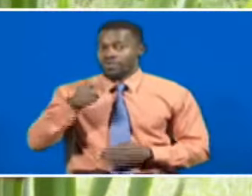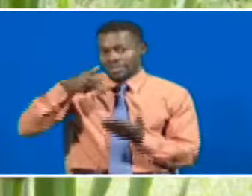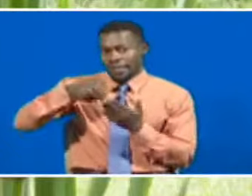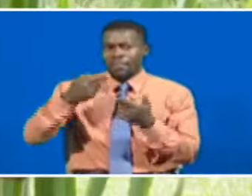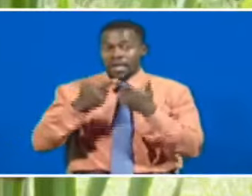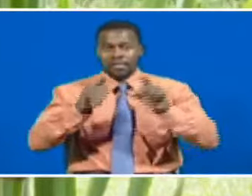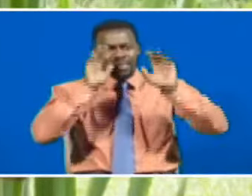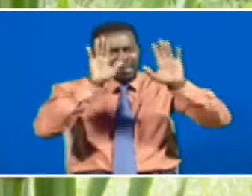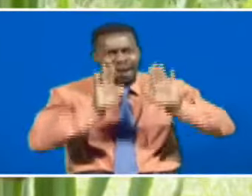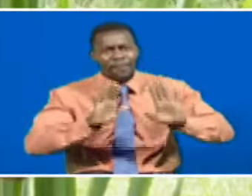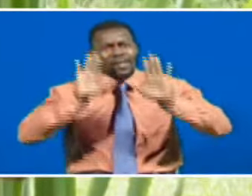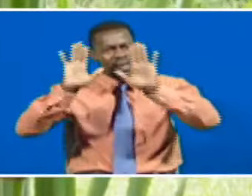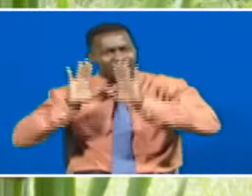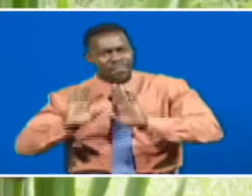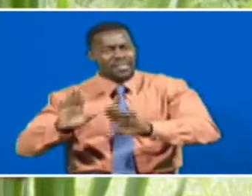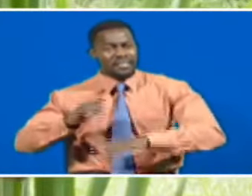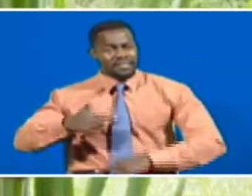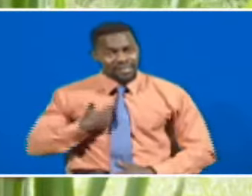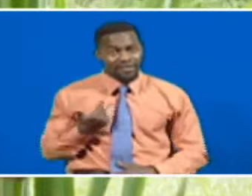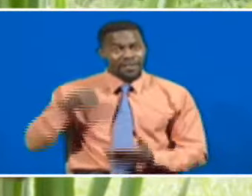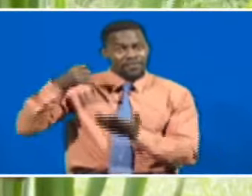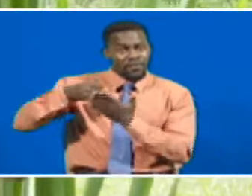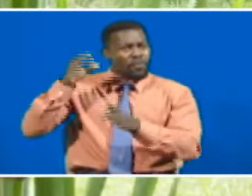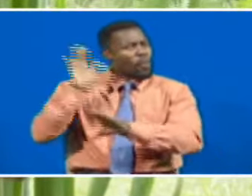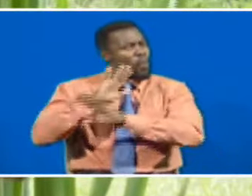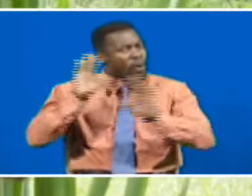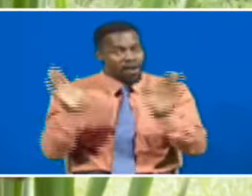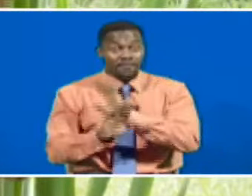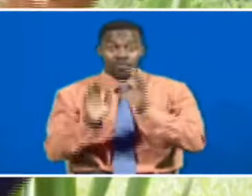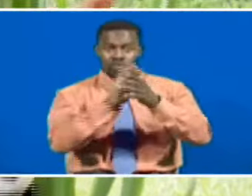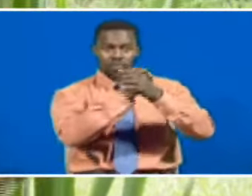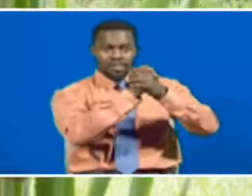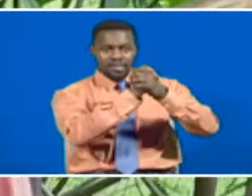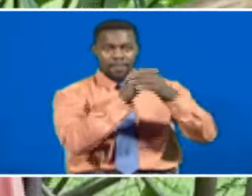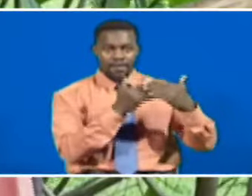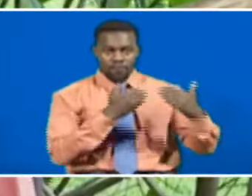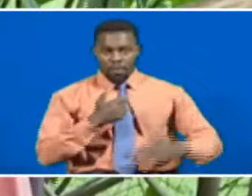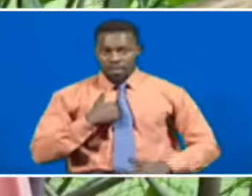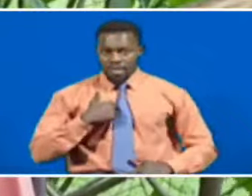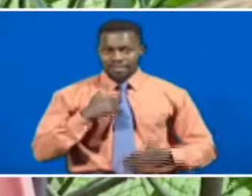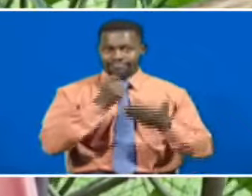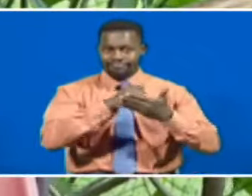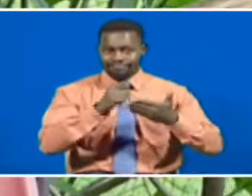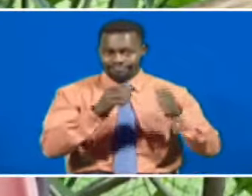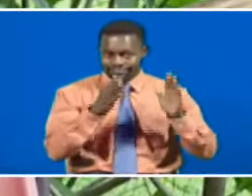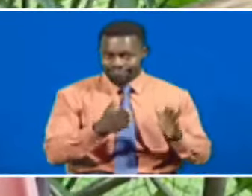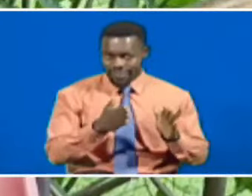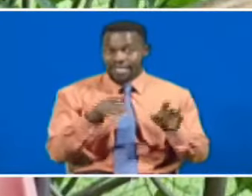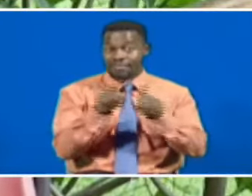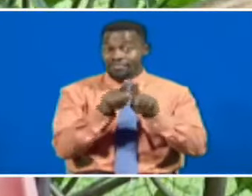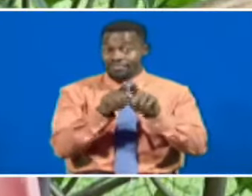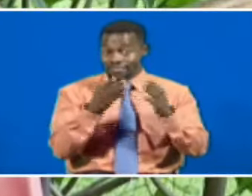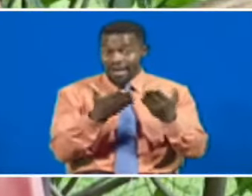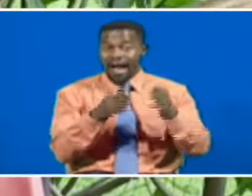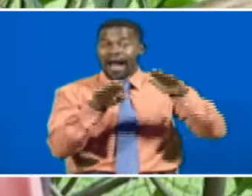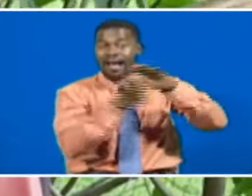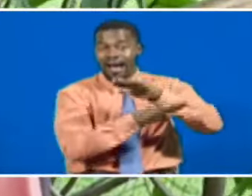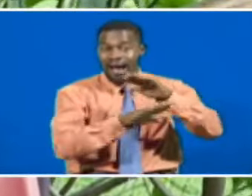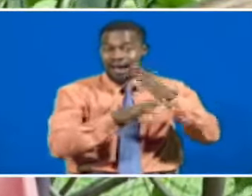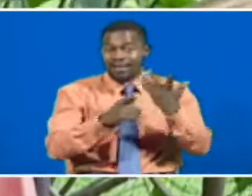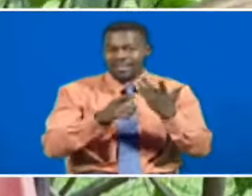Jubilee. Na nilikuwa katika secretariat by then ya governor candidate wa Nairobi ambaye alikuwa anaitwa